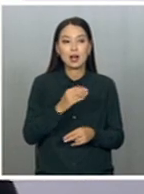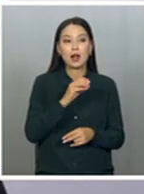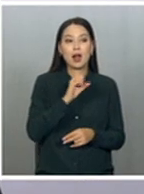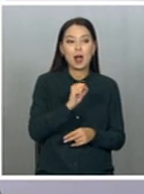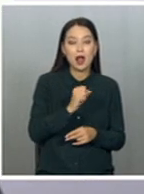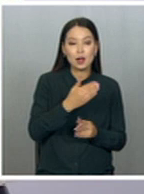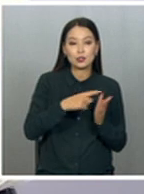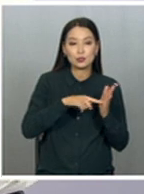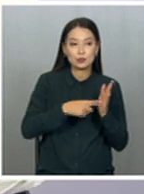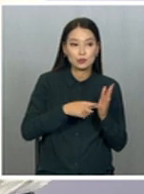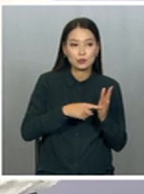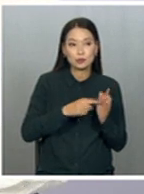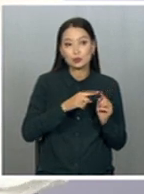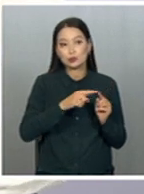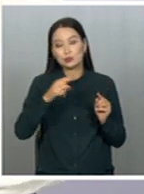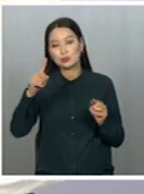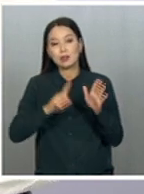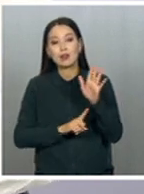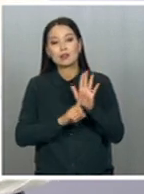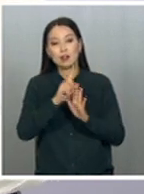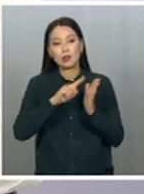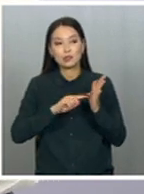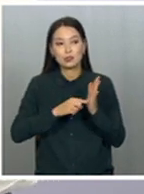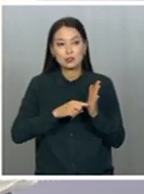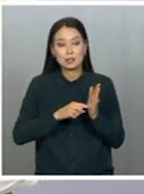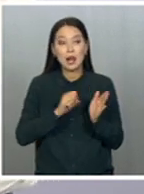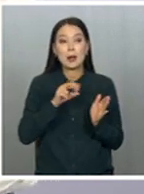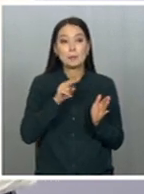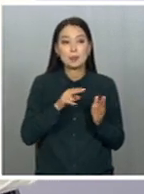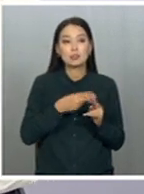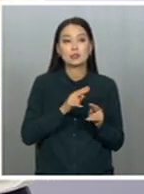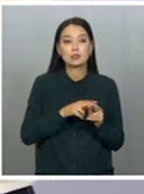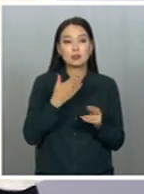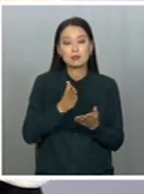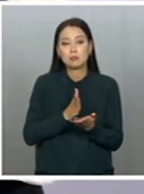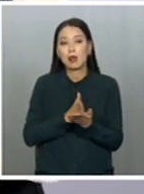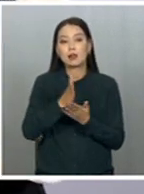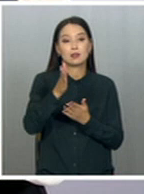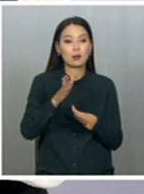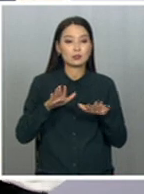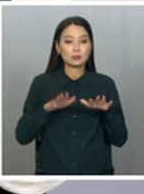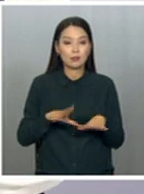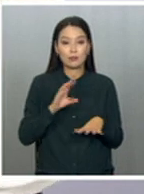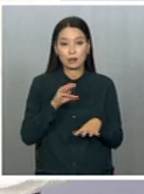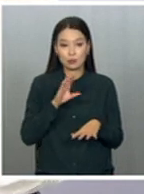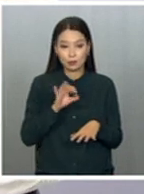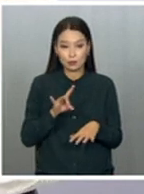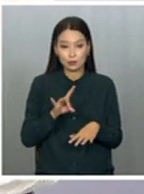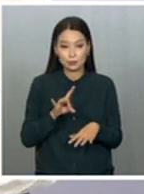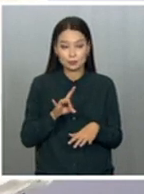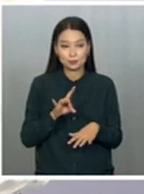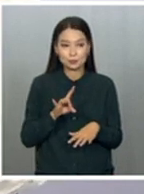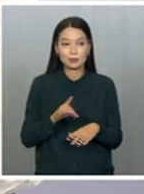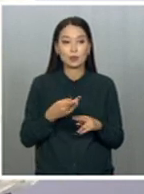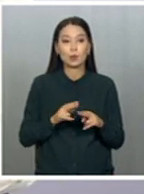нүктесі түзудің бастапқы нүктесі, ал P векторы түзудің бағыттаушы векторы деп аталады.